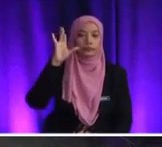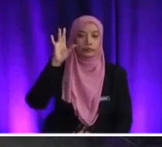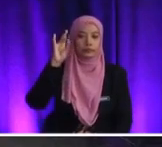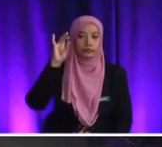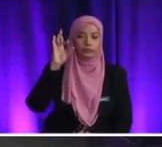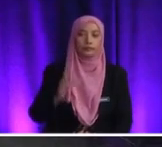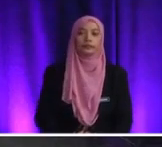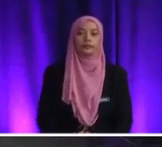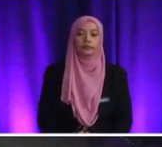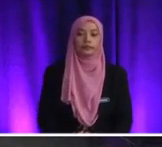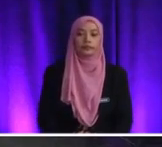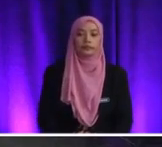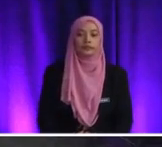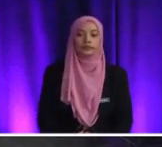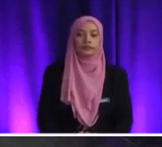ok